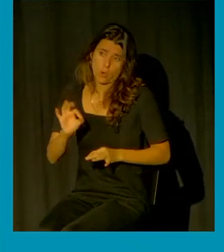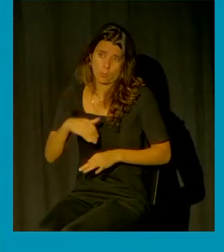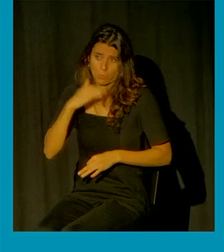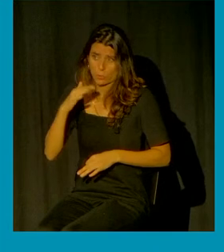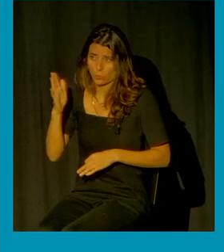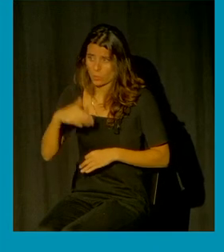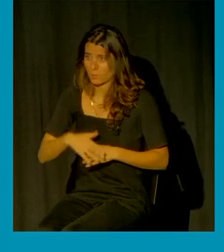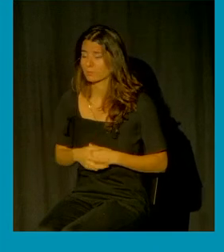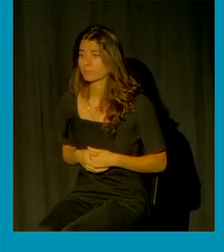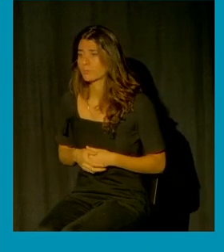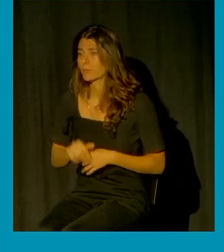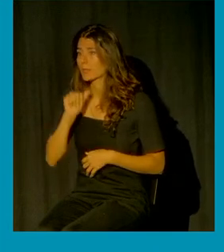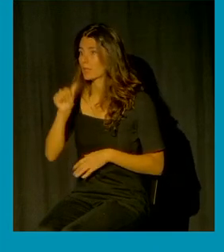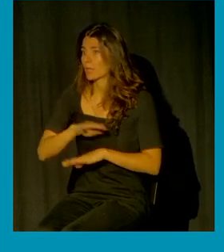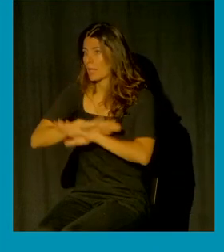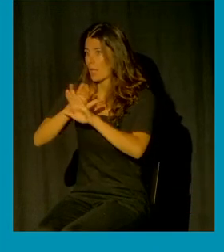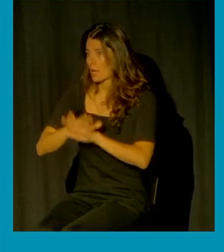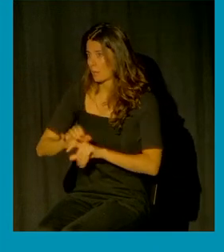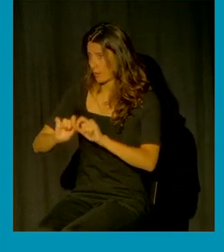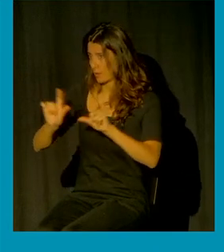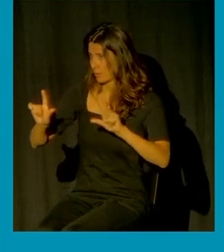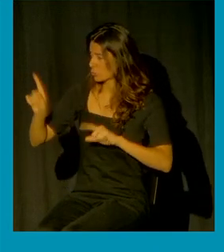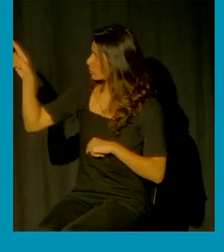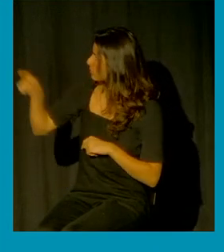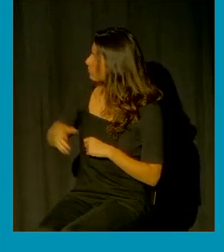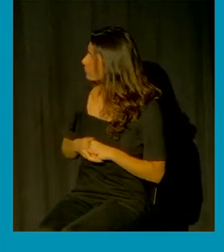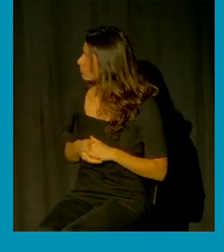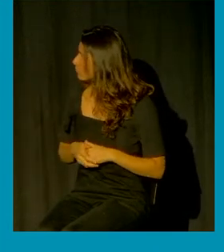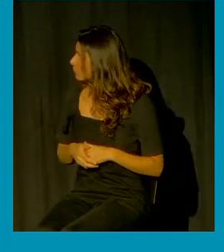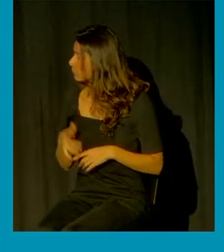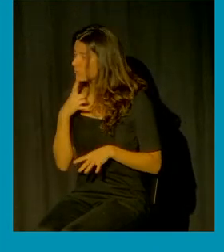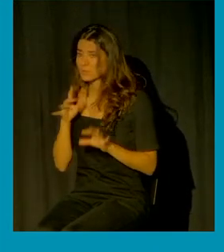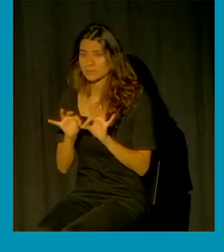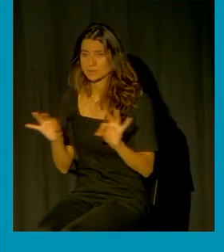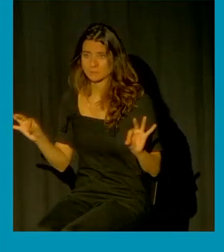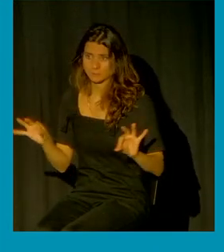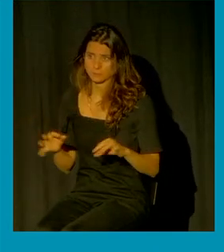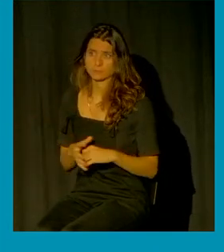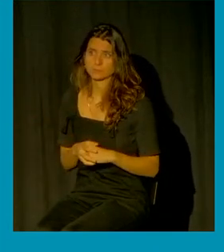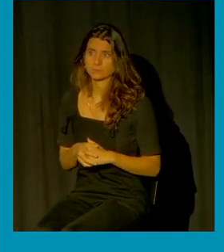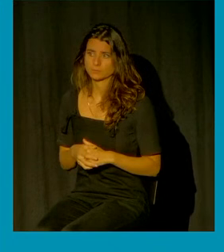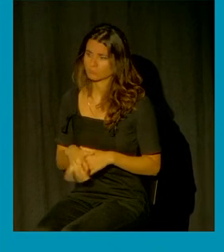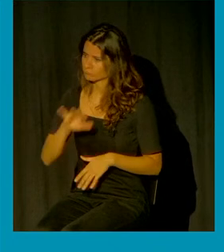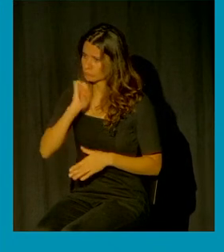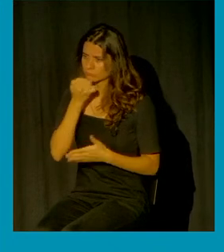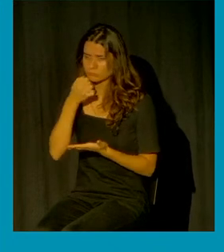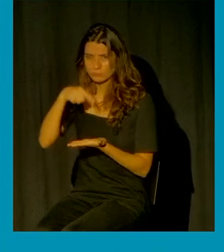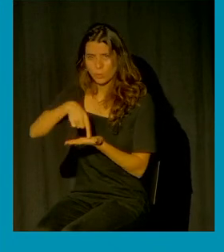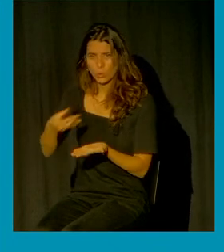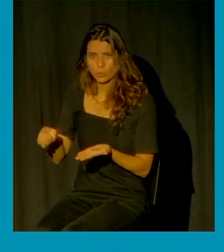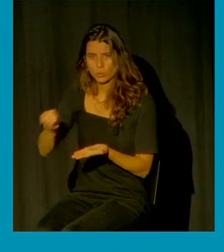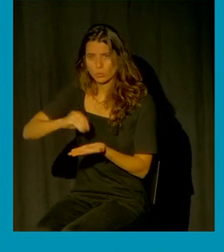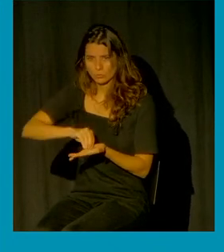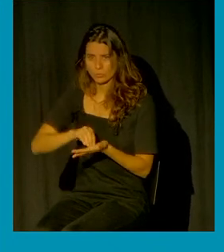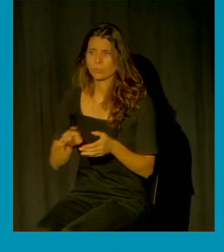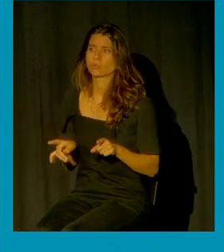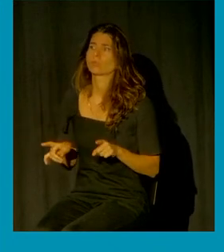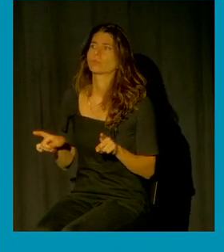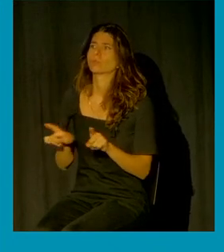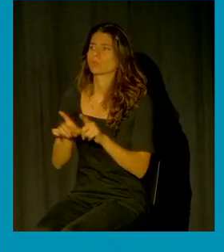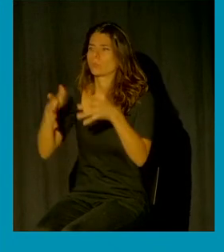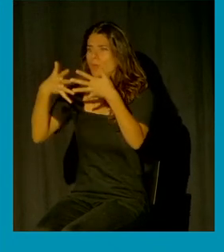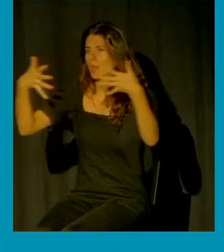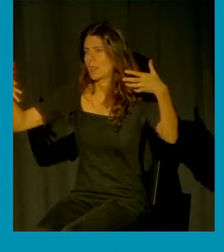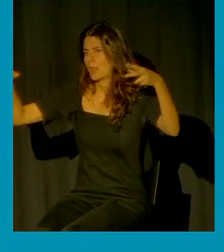bé per acabar amb aquesta diapositiva senzillament doncs reivindicar igual que lemes com la nit és